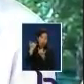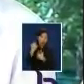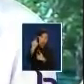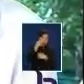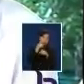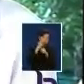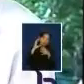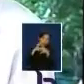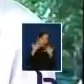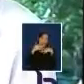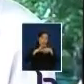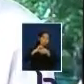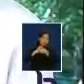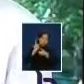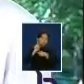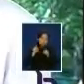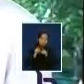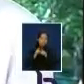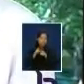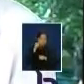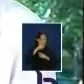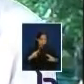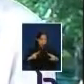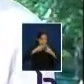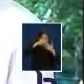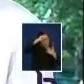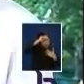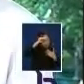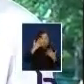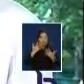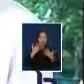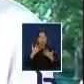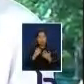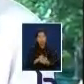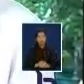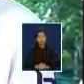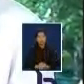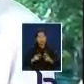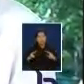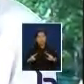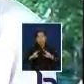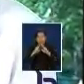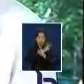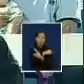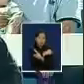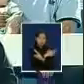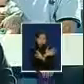เรื่องของความร่วมมือที่อยากเกี่ยวข้องกับกระทรวงศึกษาก็ดีนะฮะแล้วก็กระทรวงสาธารณสุขนะฮะแล้วก็กระทรวง